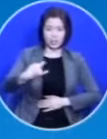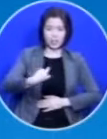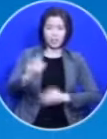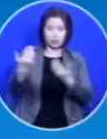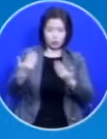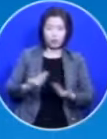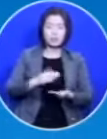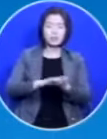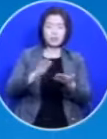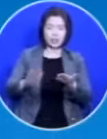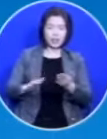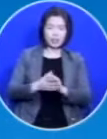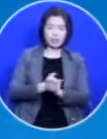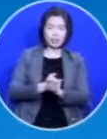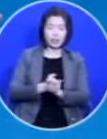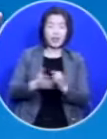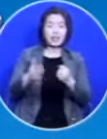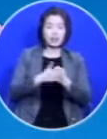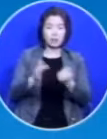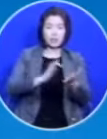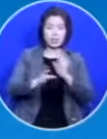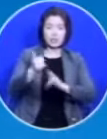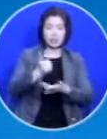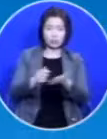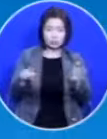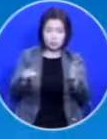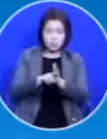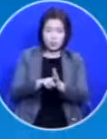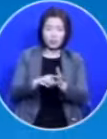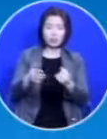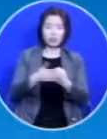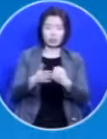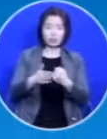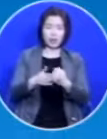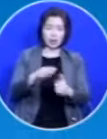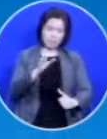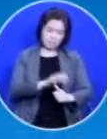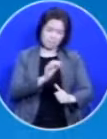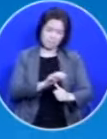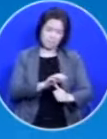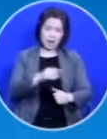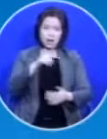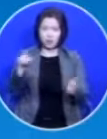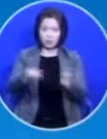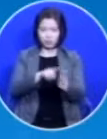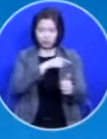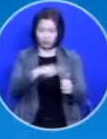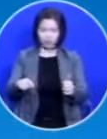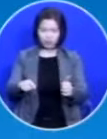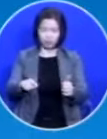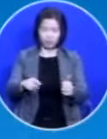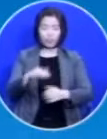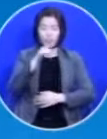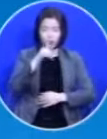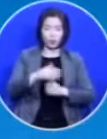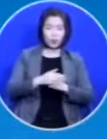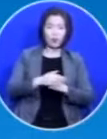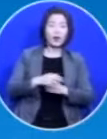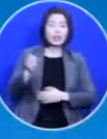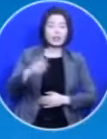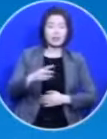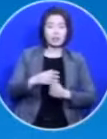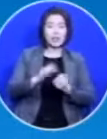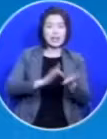주십니다 그래서 예수님을 믿는 것 때문에 핍박을 당하고 순교도 하고 그래서